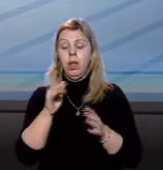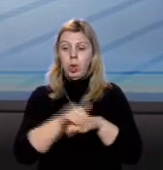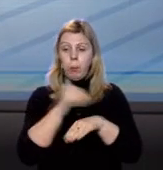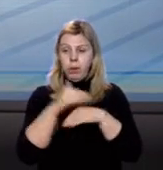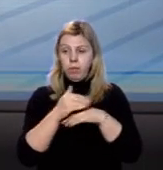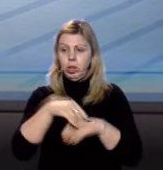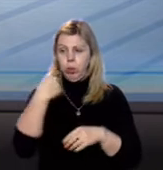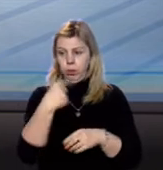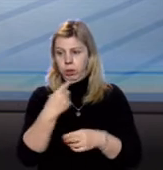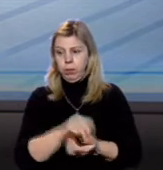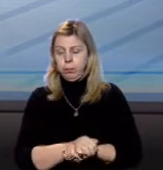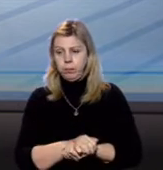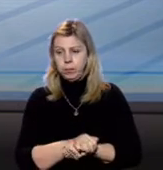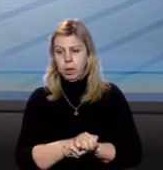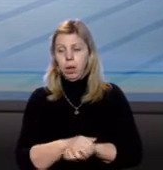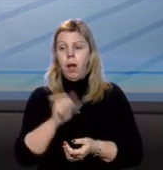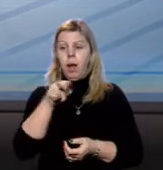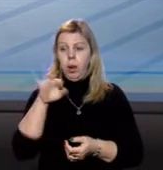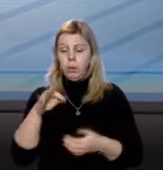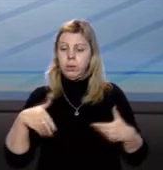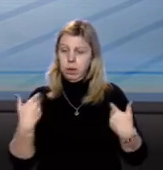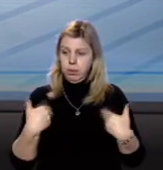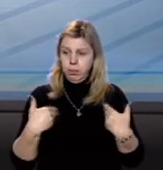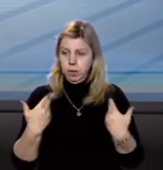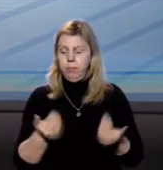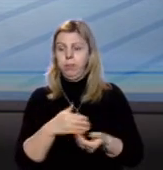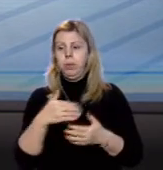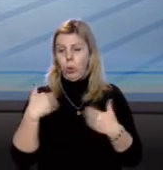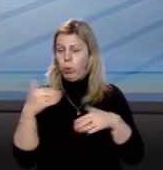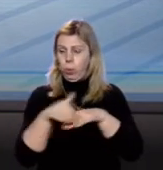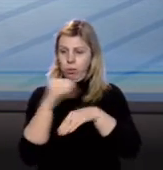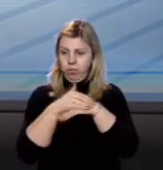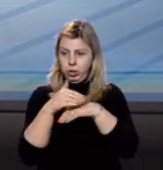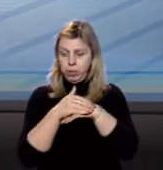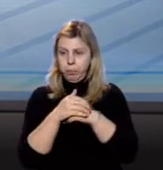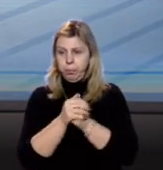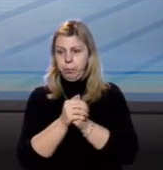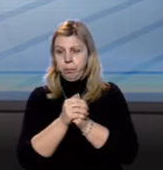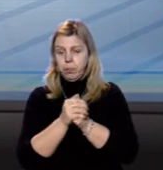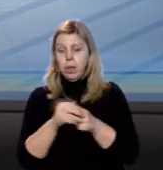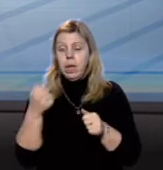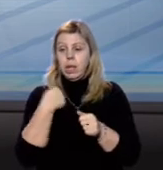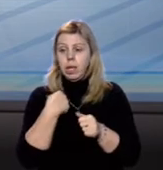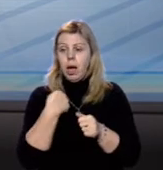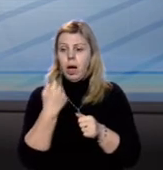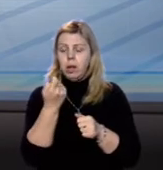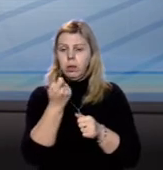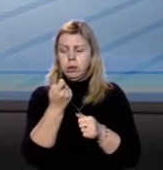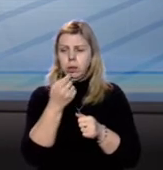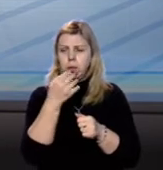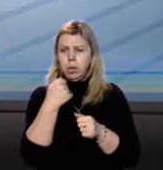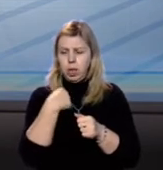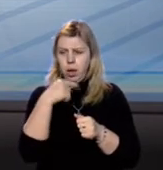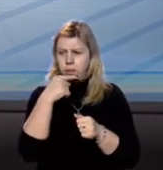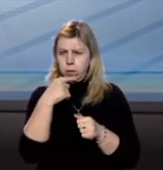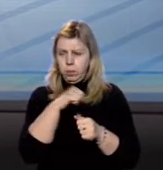вечір, говоріть. Алло, здравствуйте. Так, добрий вечір. Добрий вечір. Я такий вопрос вам є. Я